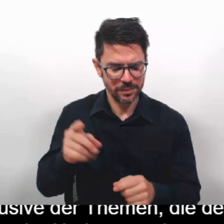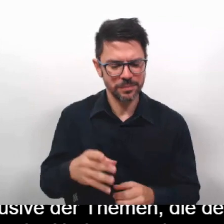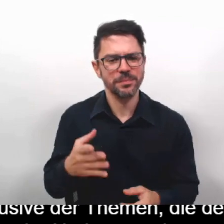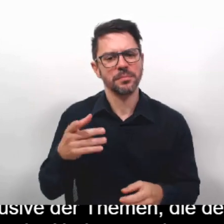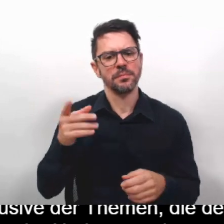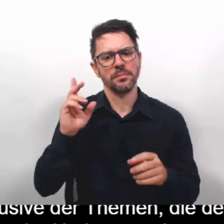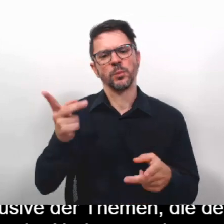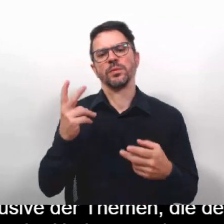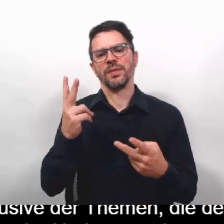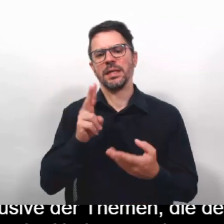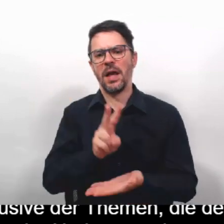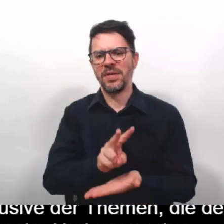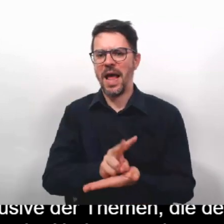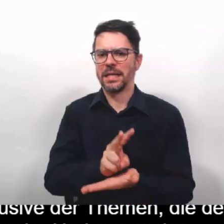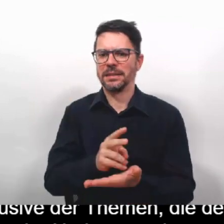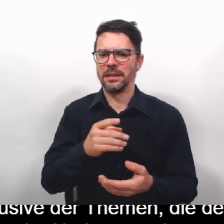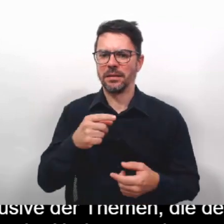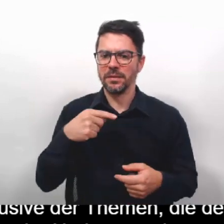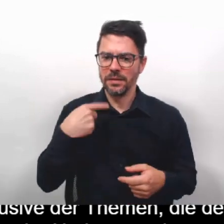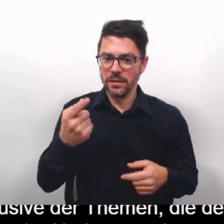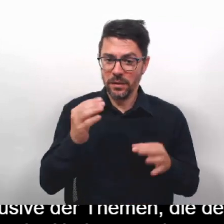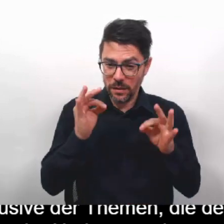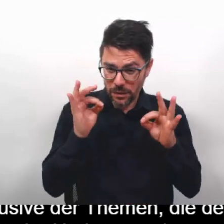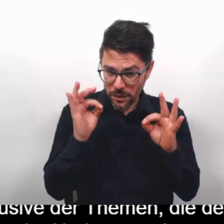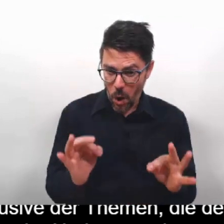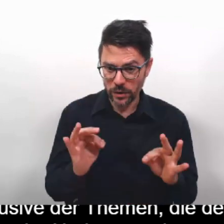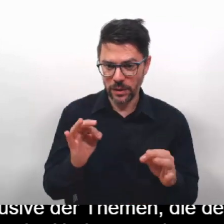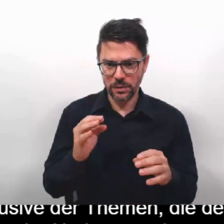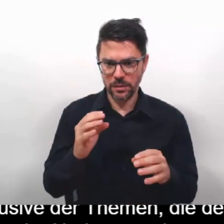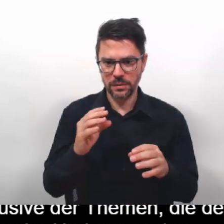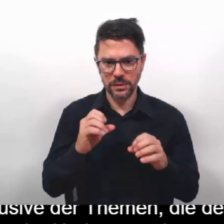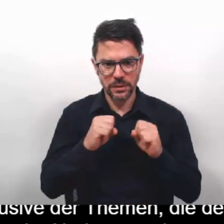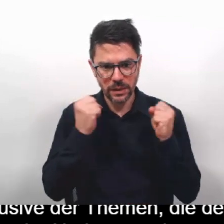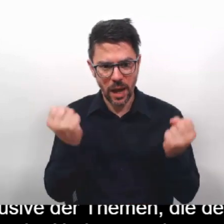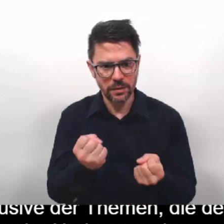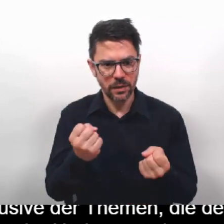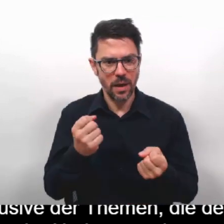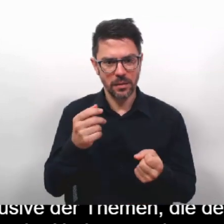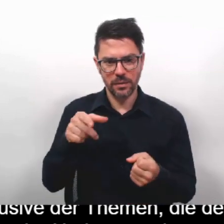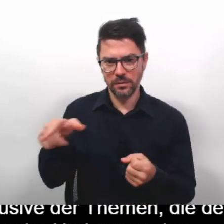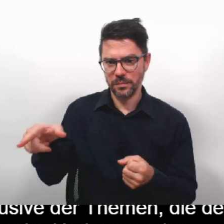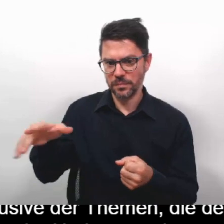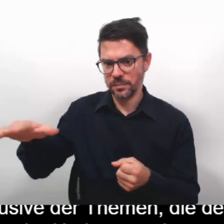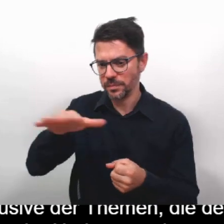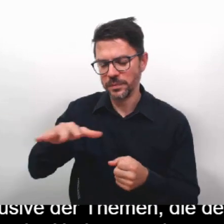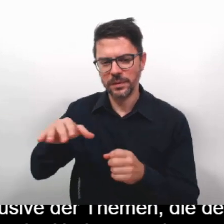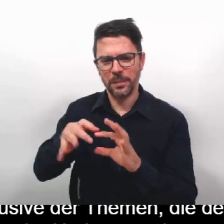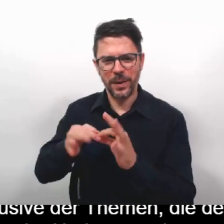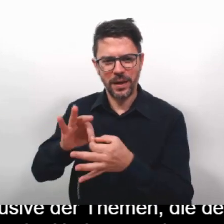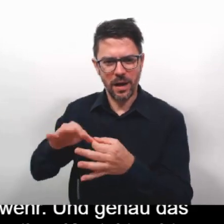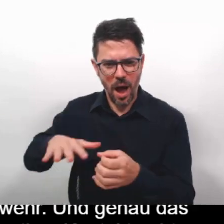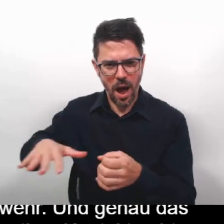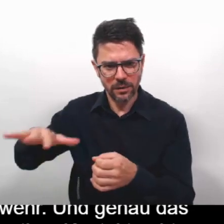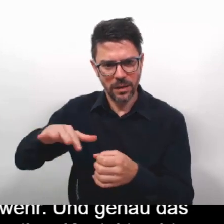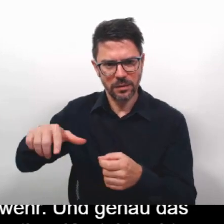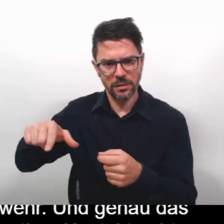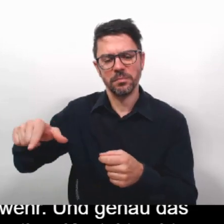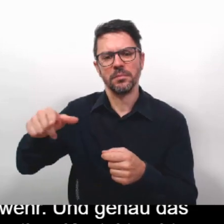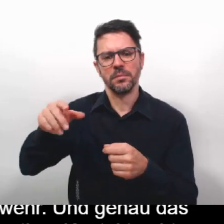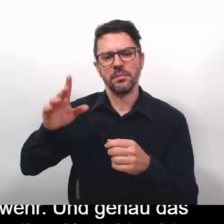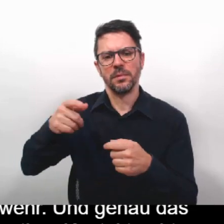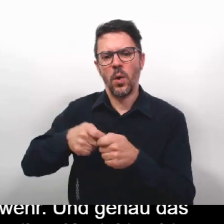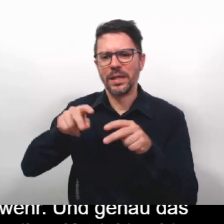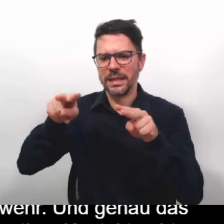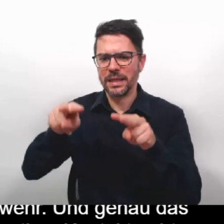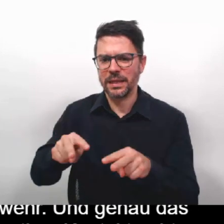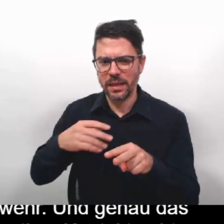bringen, weil das immer nur Momentaufnahmen sind. Also wenn man die tatsächliche Dynamik aktuell abliest, da